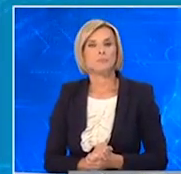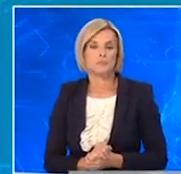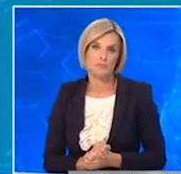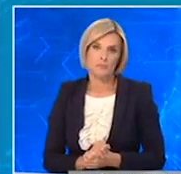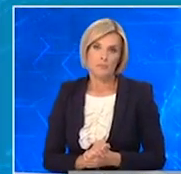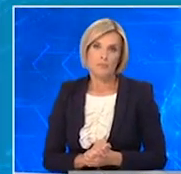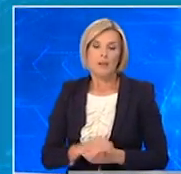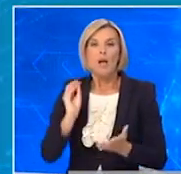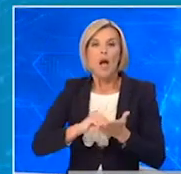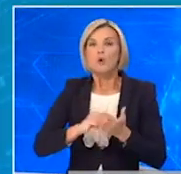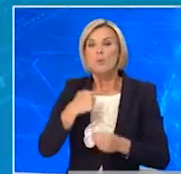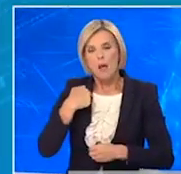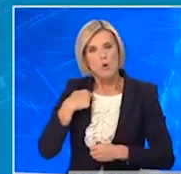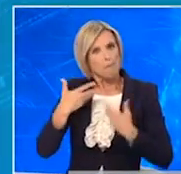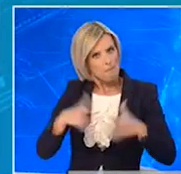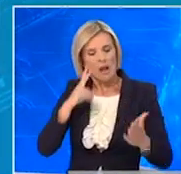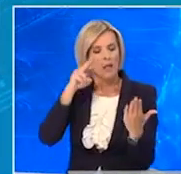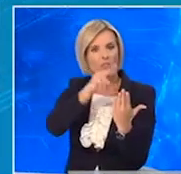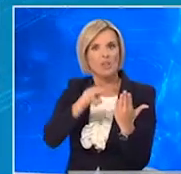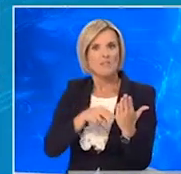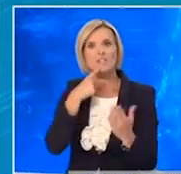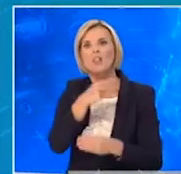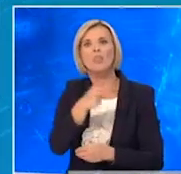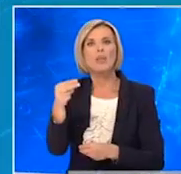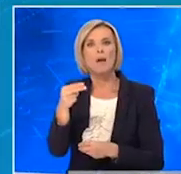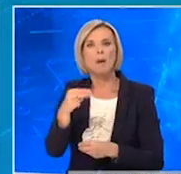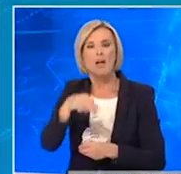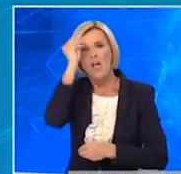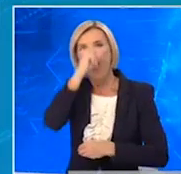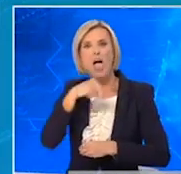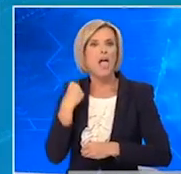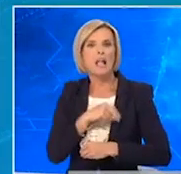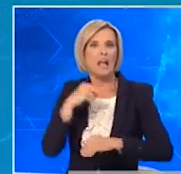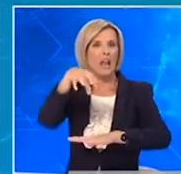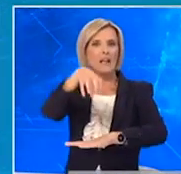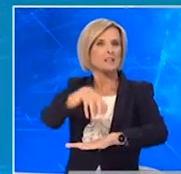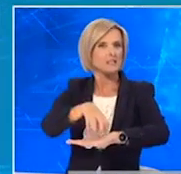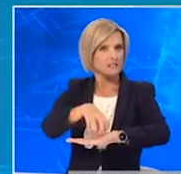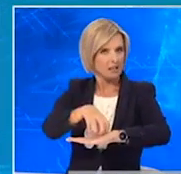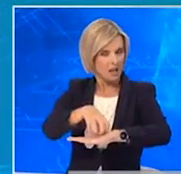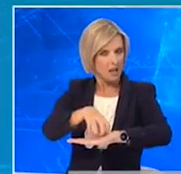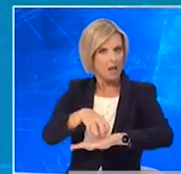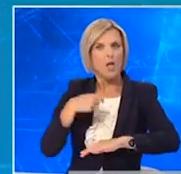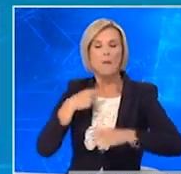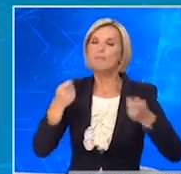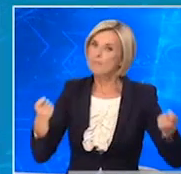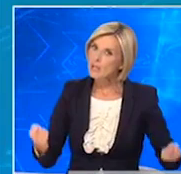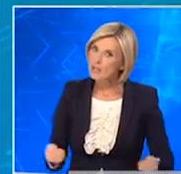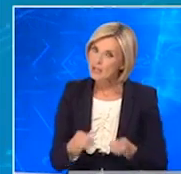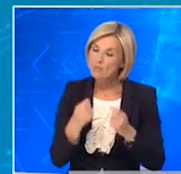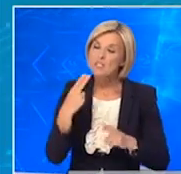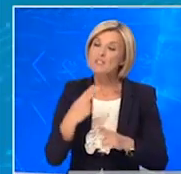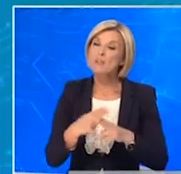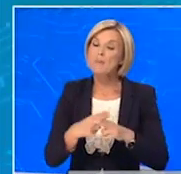επειδή μπήκε και το θέμα, το διάβασε κιόλας για το ζήτημα των χώρων λατρείας. Έχουν γίνει πολύ σημαντικά